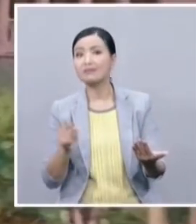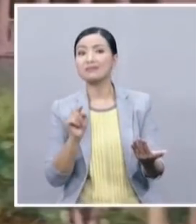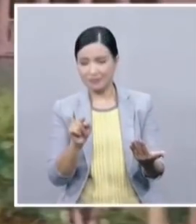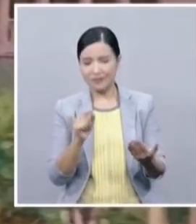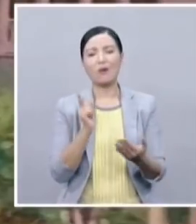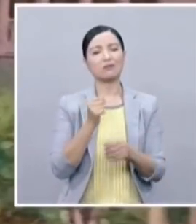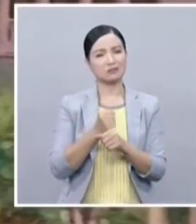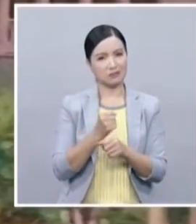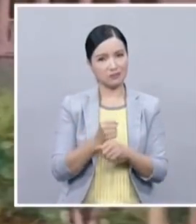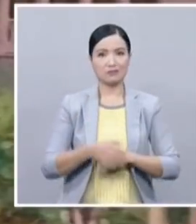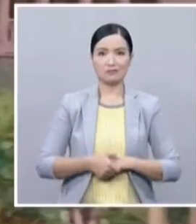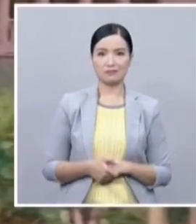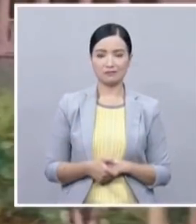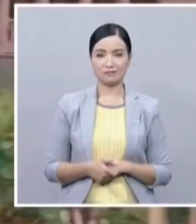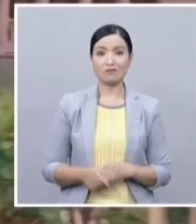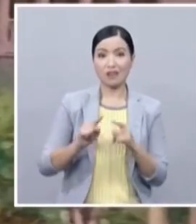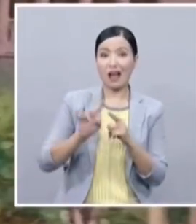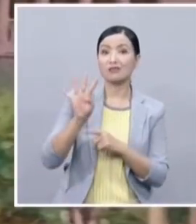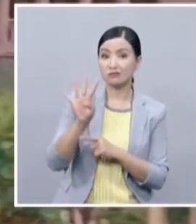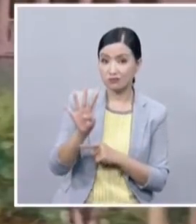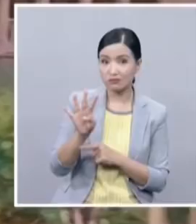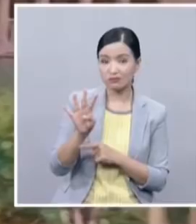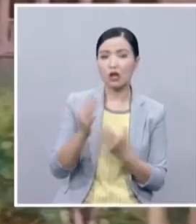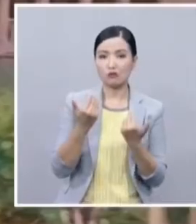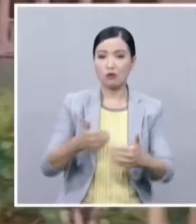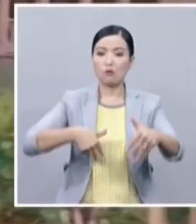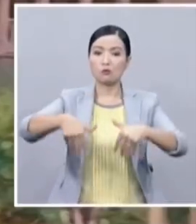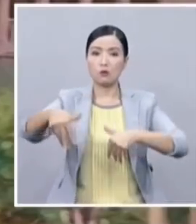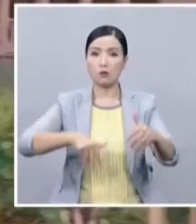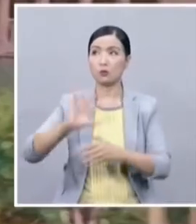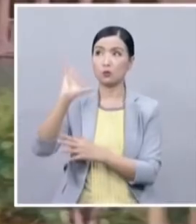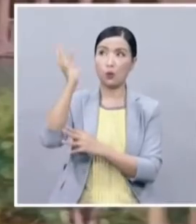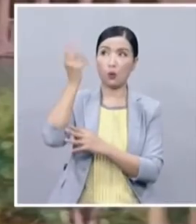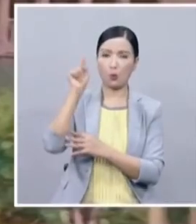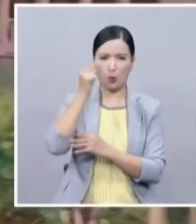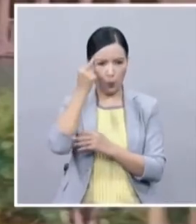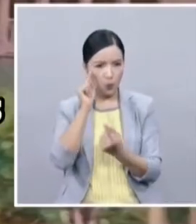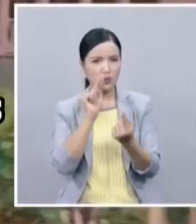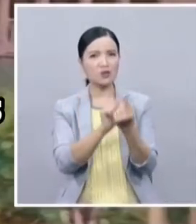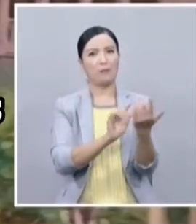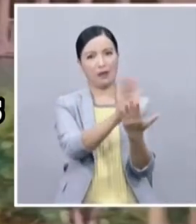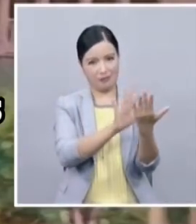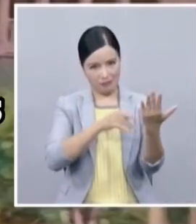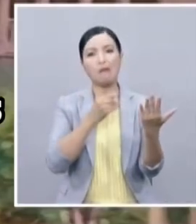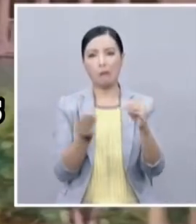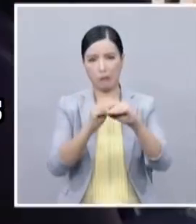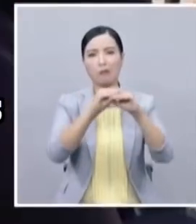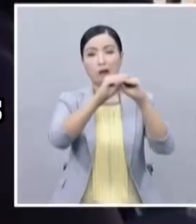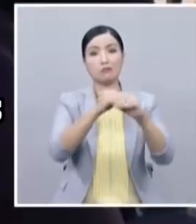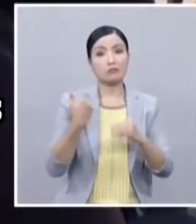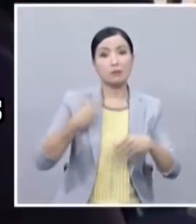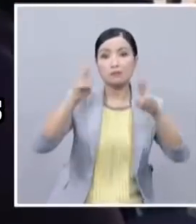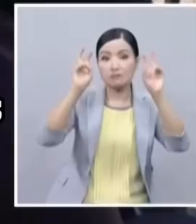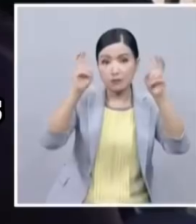นี้ไปด้วยนะครับเรื่องที่4ณวันนี้ประชาชนจากหลายประเทศทั่วโลกก็ได้รู้จักประเทศไทยของเรามากยิ่งขึ้นนะครับก็มีหลายประเ